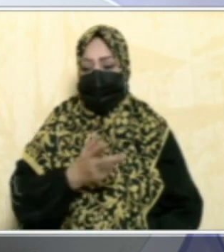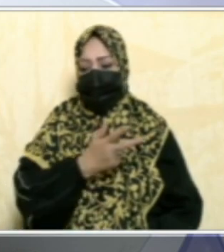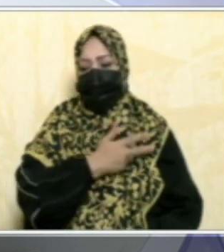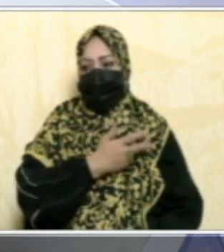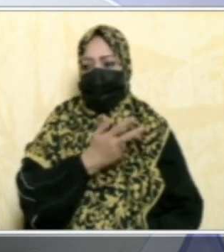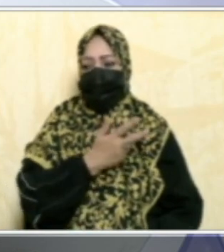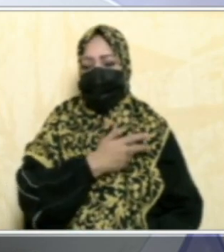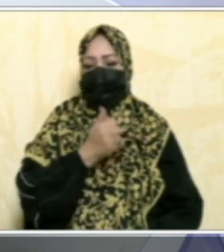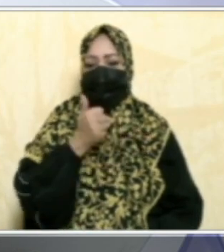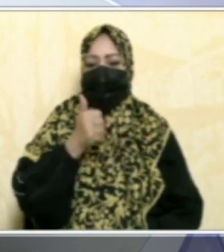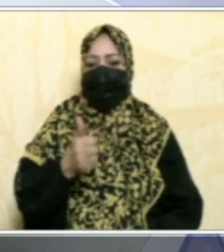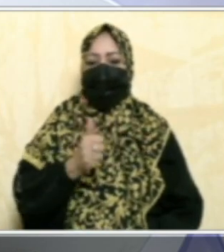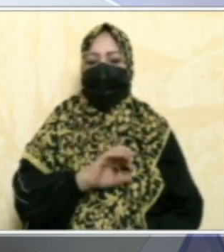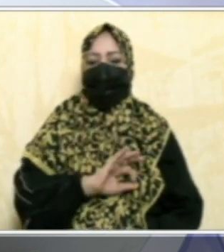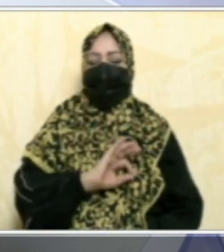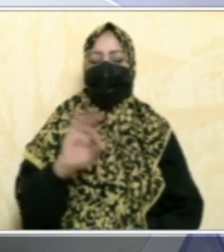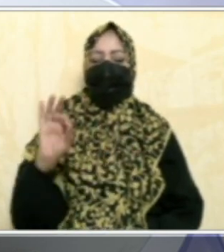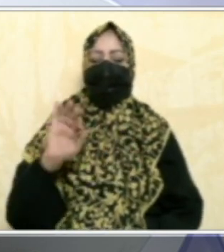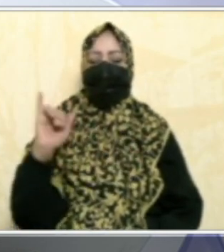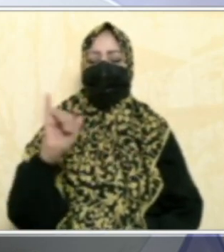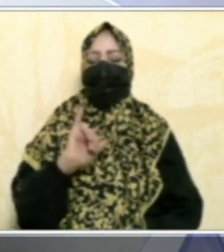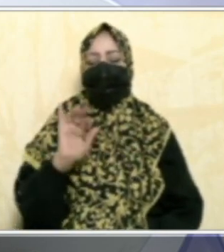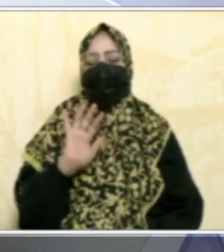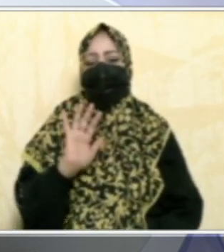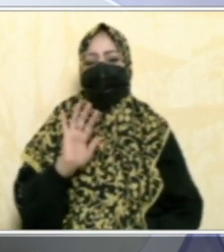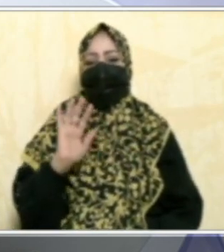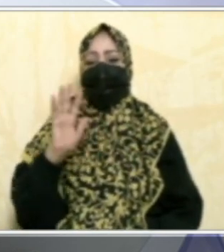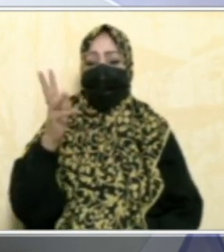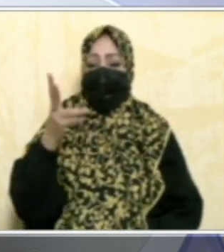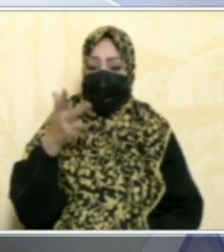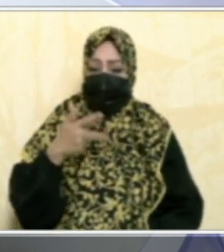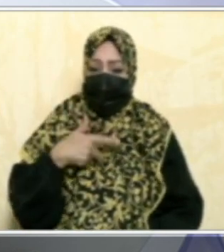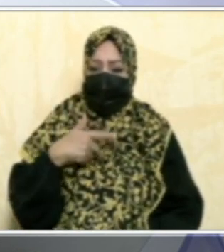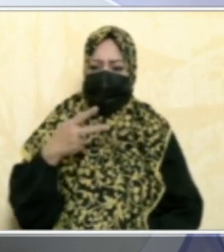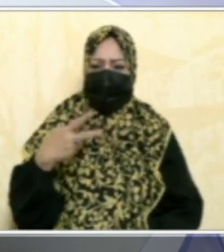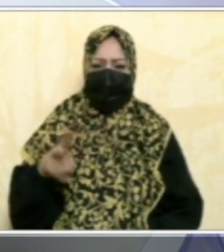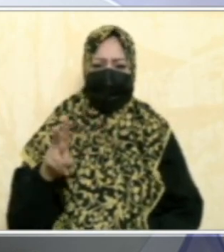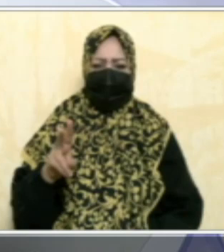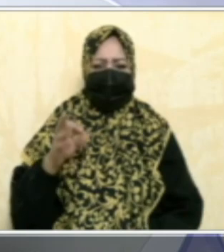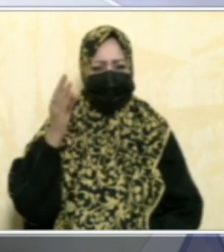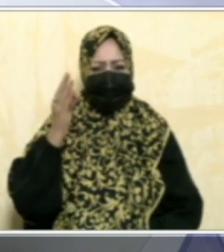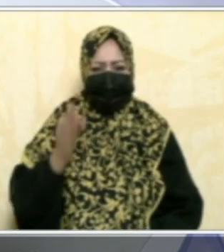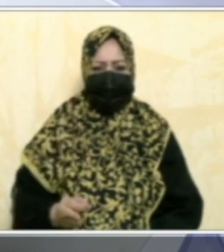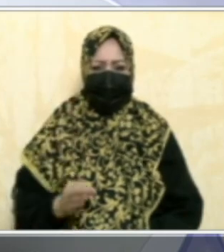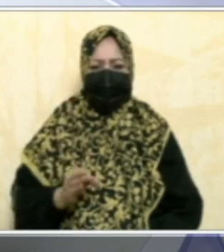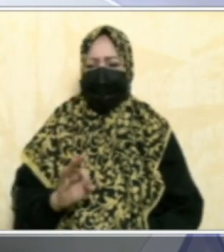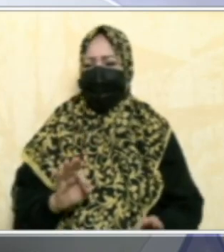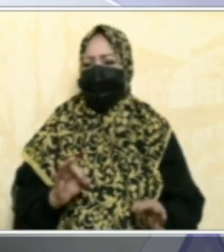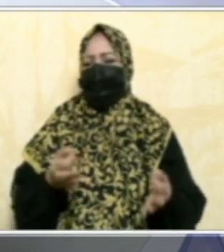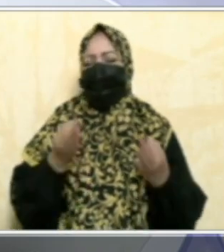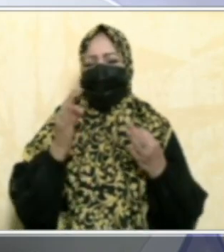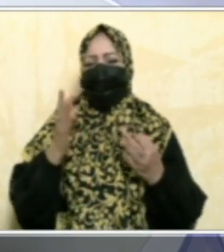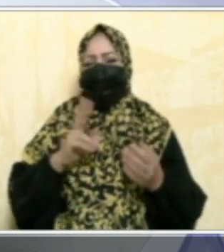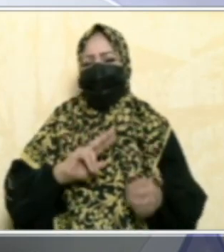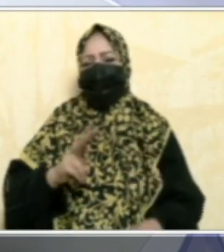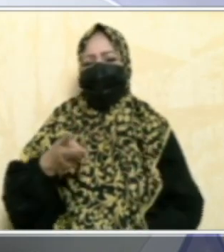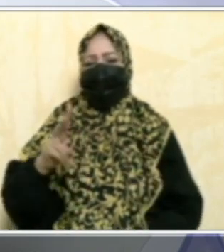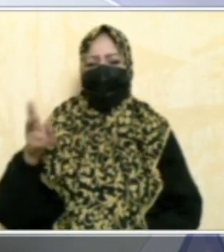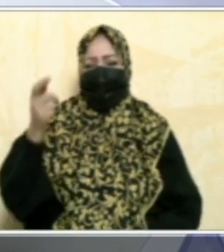إذا احتاج الإنسان إليه لا يتقيد بوقت عند ذلك، له أن يحتجم في أي يوم ما دام للحاجة،